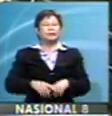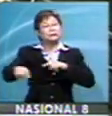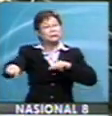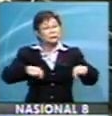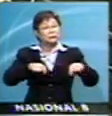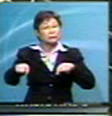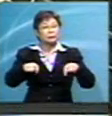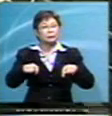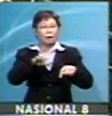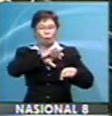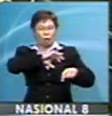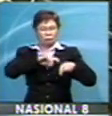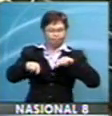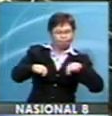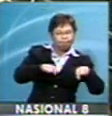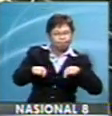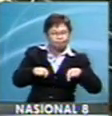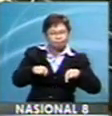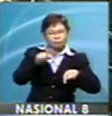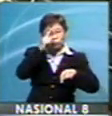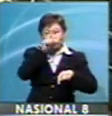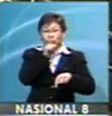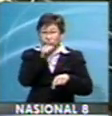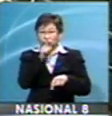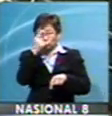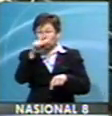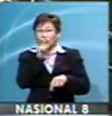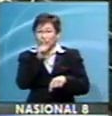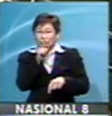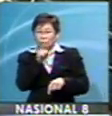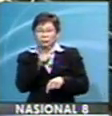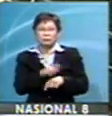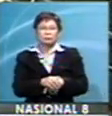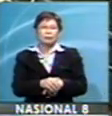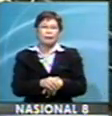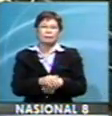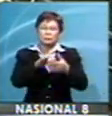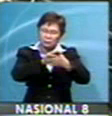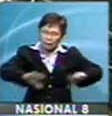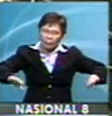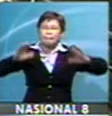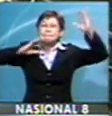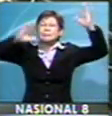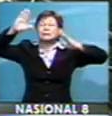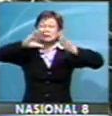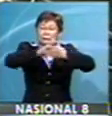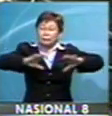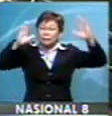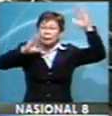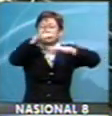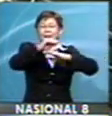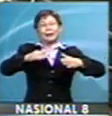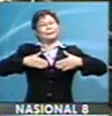tindakan polis ini adalah untuk memastikan bahawa keselamatan negara dan